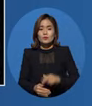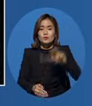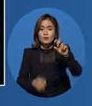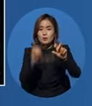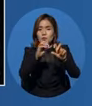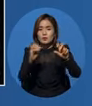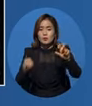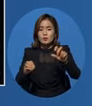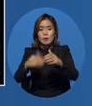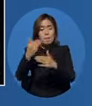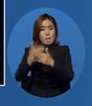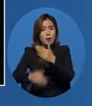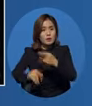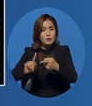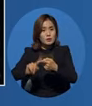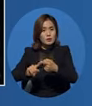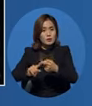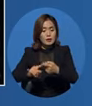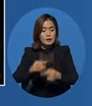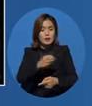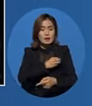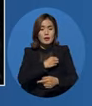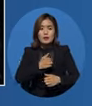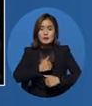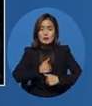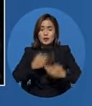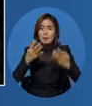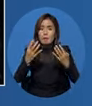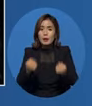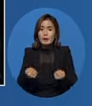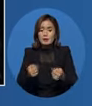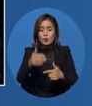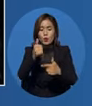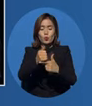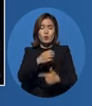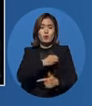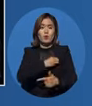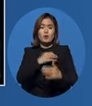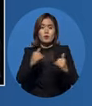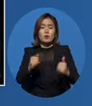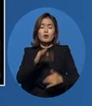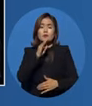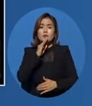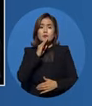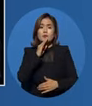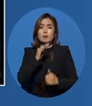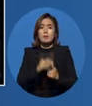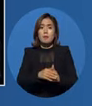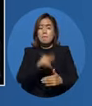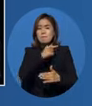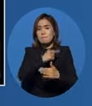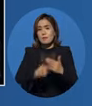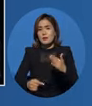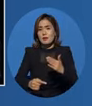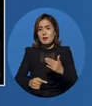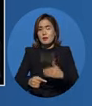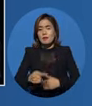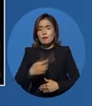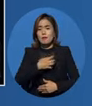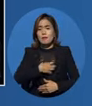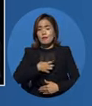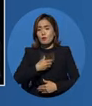2감상 계장은 그동안 땅을 지켜온 많은 호남 당원들에게 피눈물을 흘리게 하는 것이라고 저는